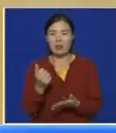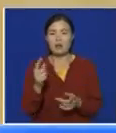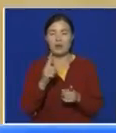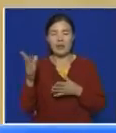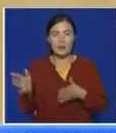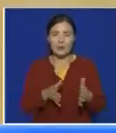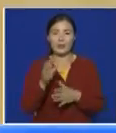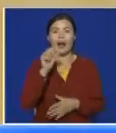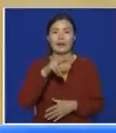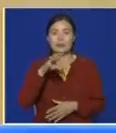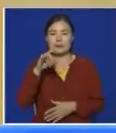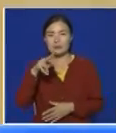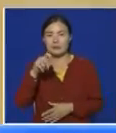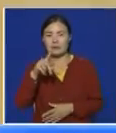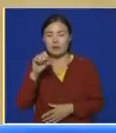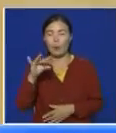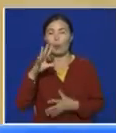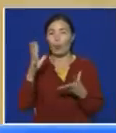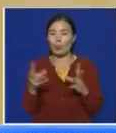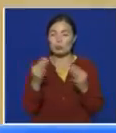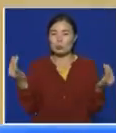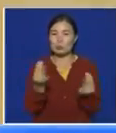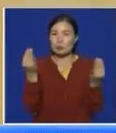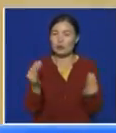Шелкового Пути Алтын-Казган очень интересен. Это